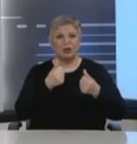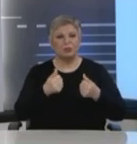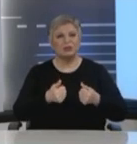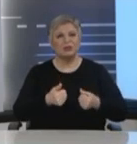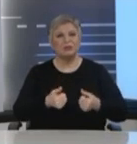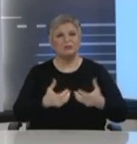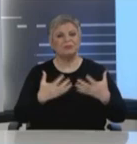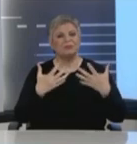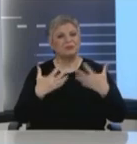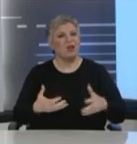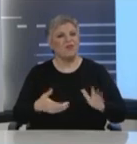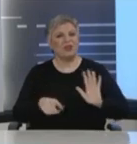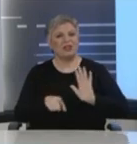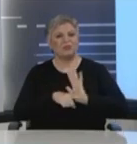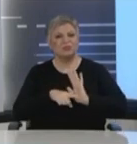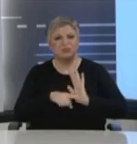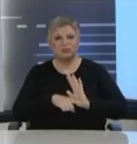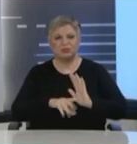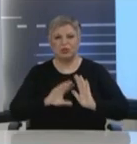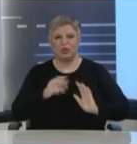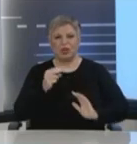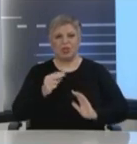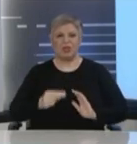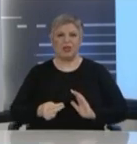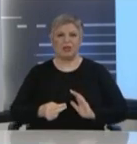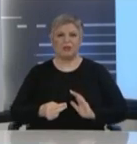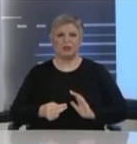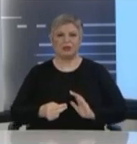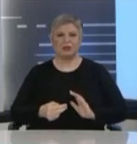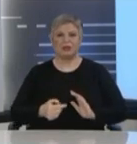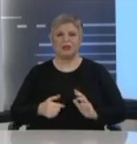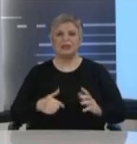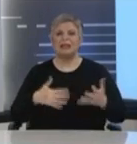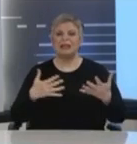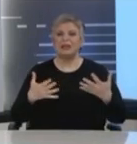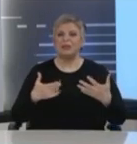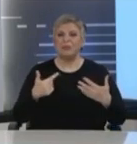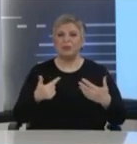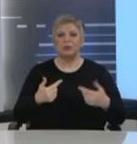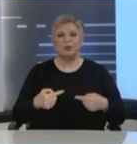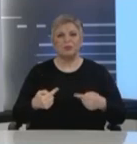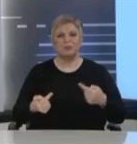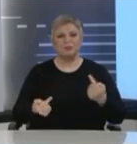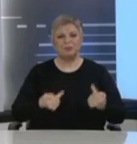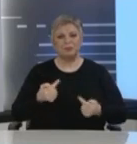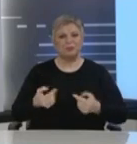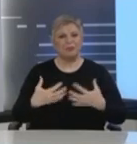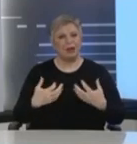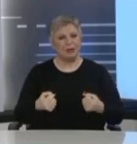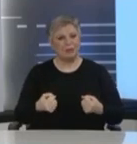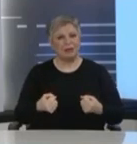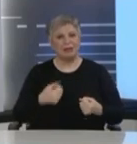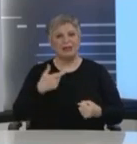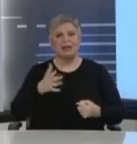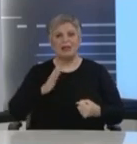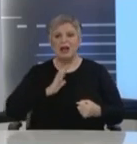εξαιρετικά αρνητική ατμόσφαιρα. Μέσα σε ένα κλίμα λίαν τοξικό. Με την κοινή γνώμη